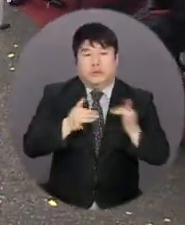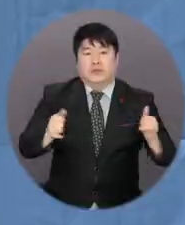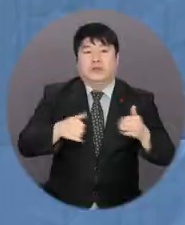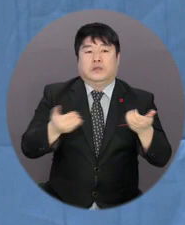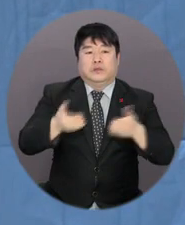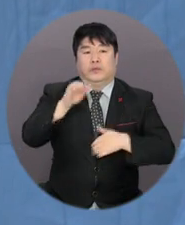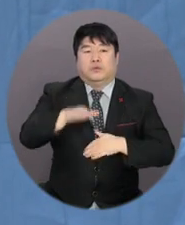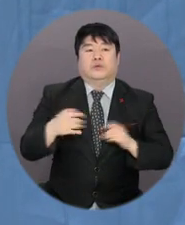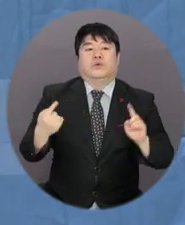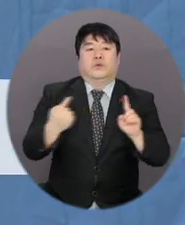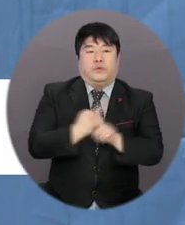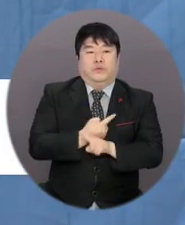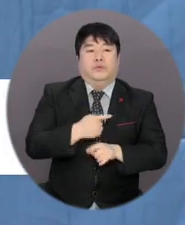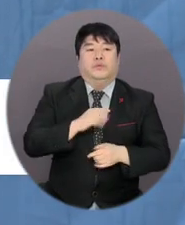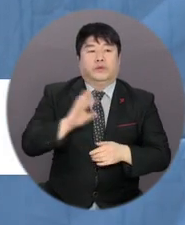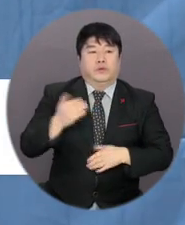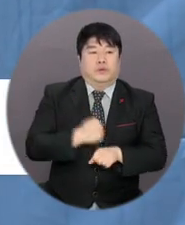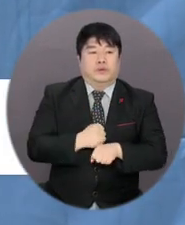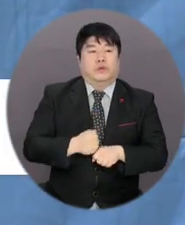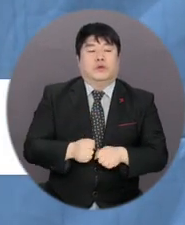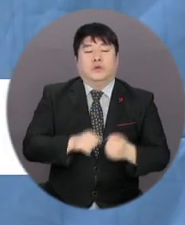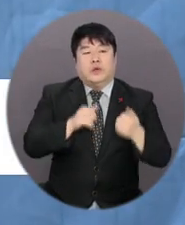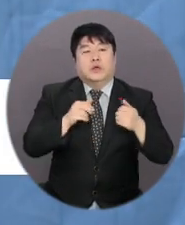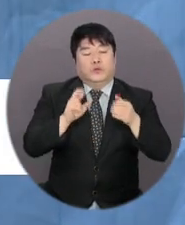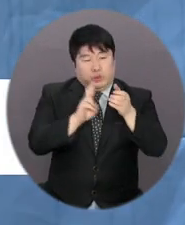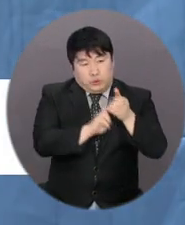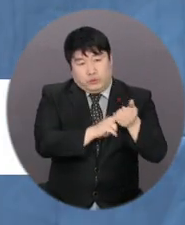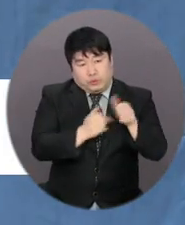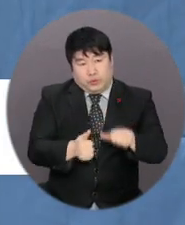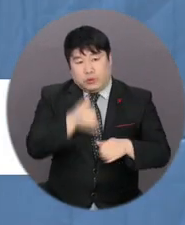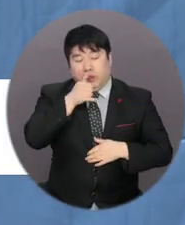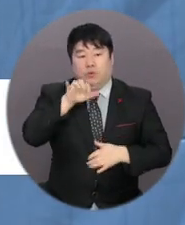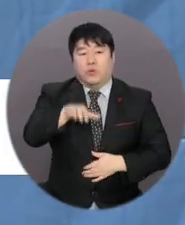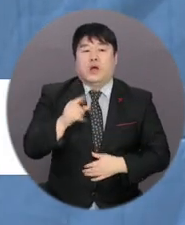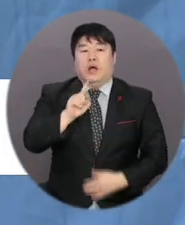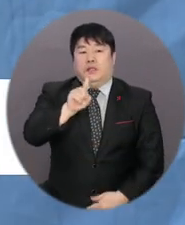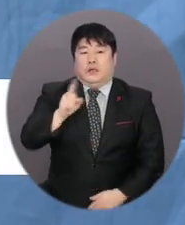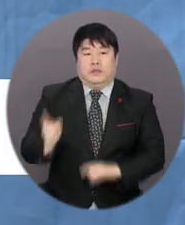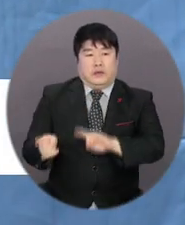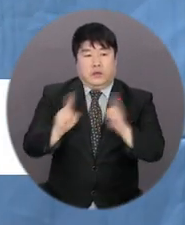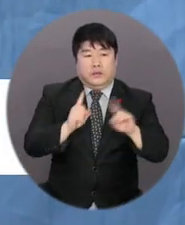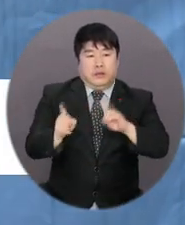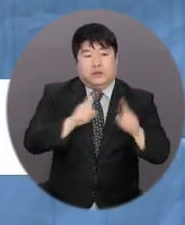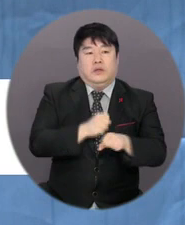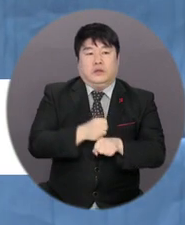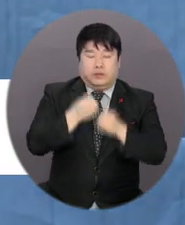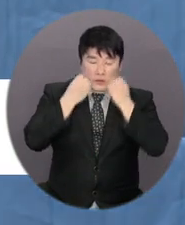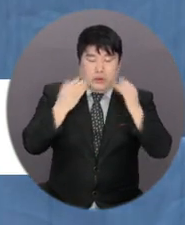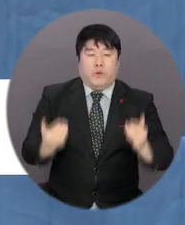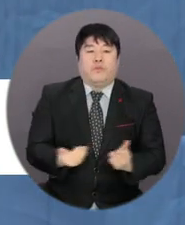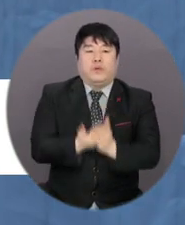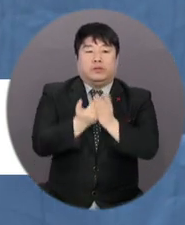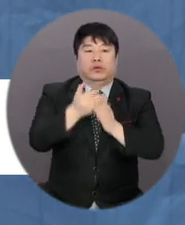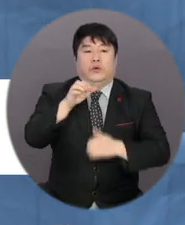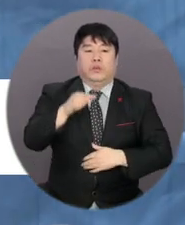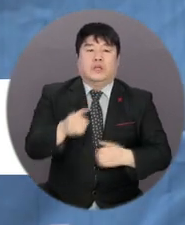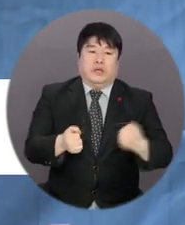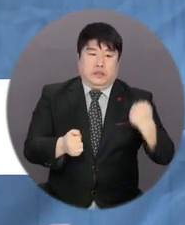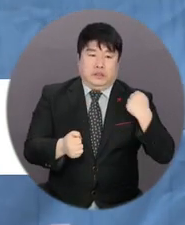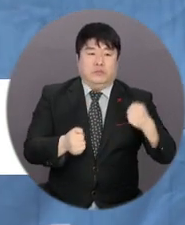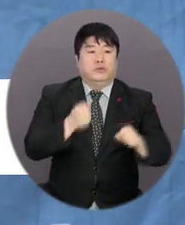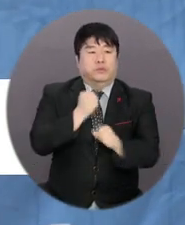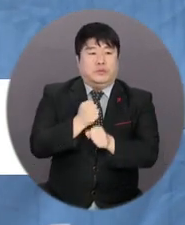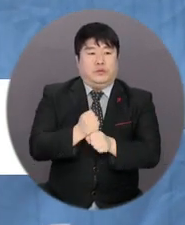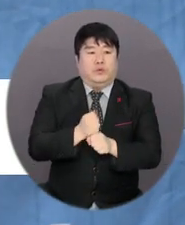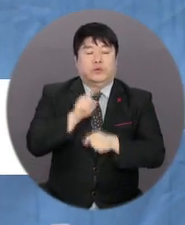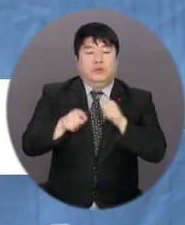예정입니다. 순조가 있는 공간들을 하나씩 살려내서 새로운 발전 동력으로 삼고